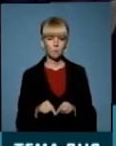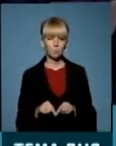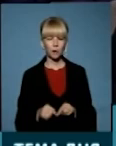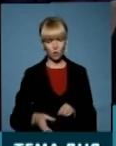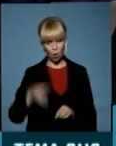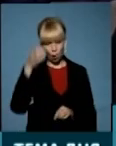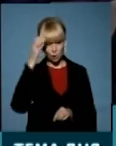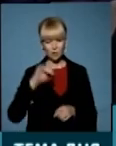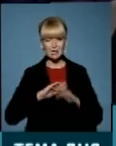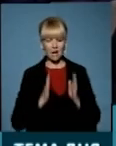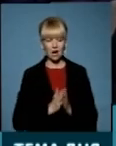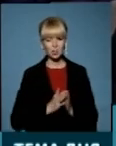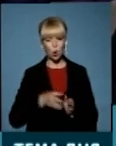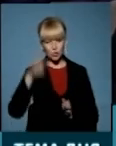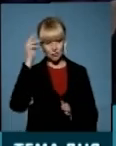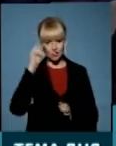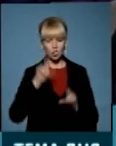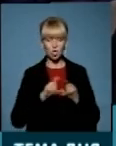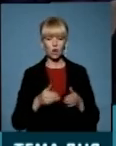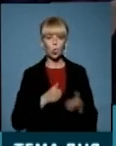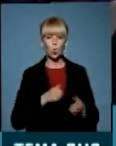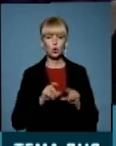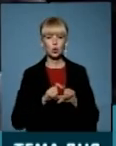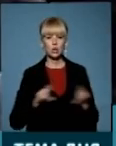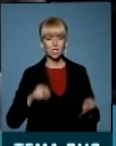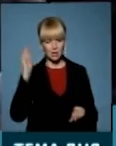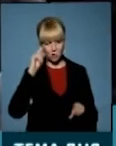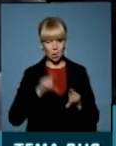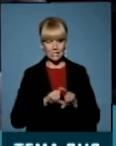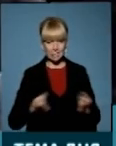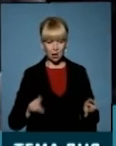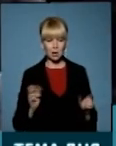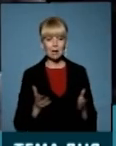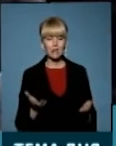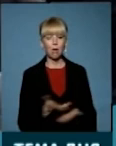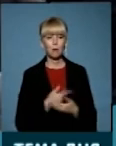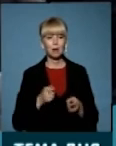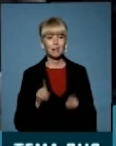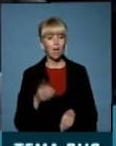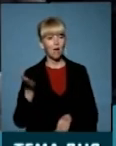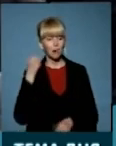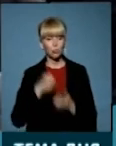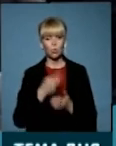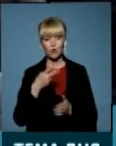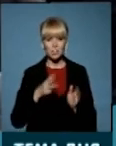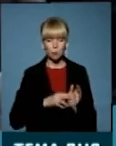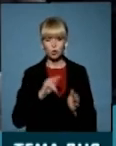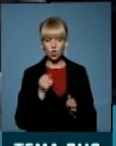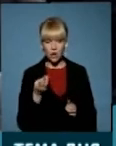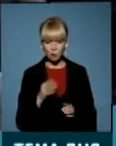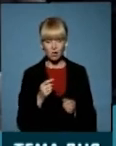освіти. Це загальноосвітні навчальні заклади і дошкільні навчальні заклади, які ми навіть раніше, ніж до 28